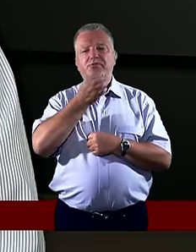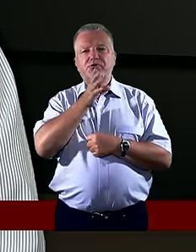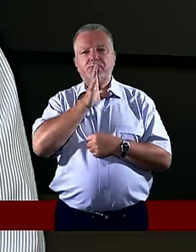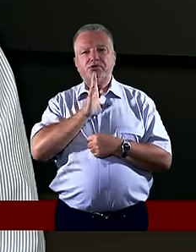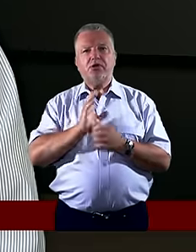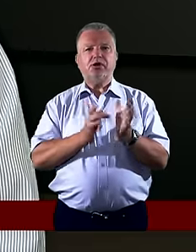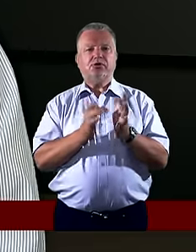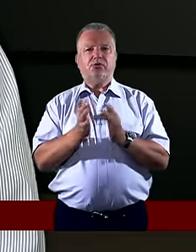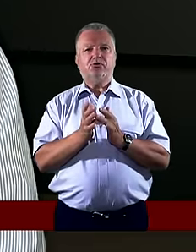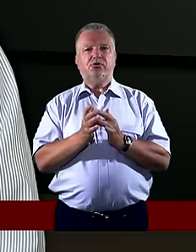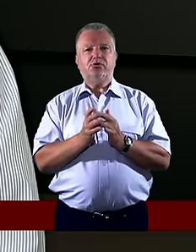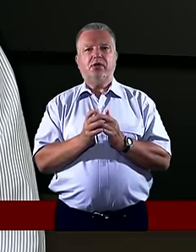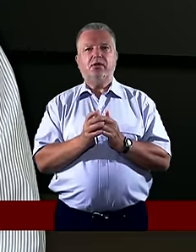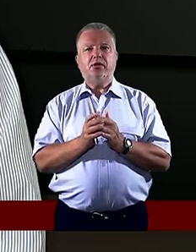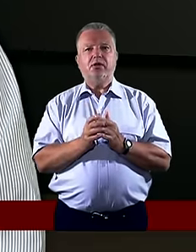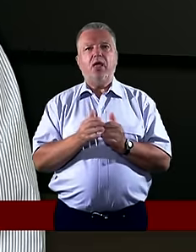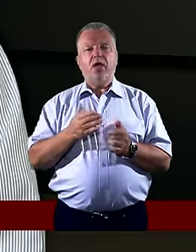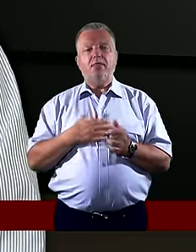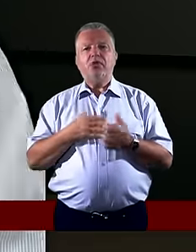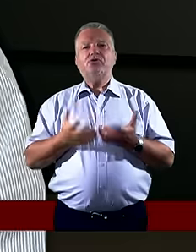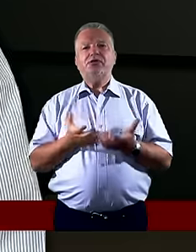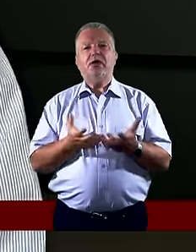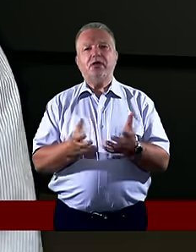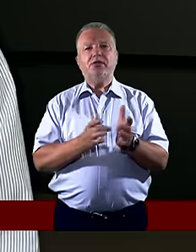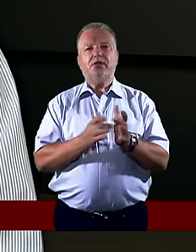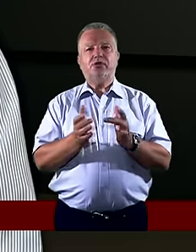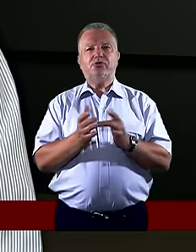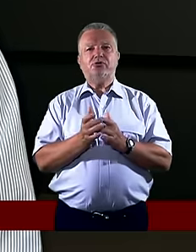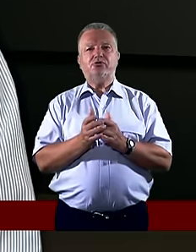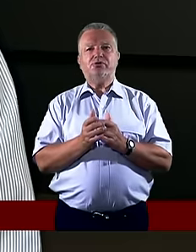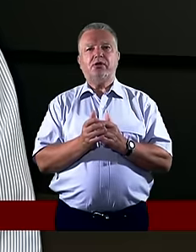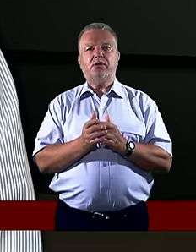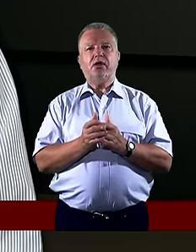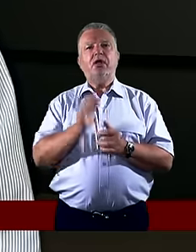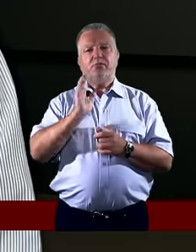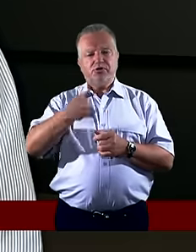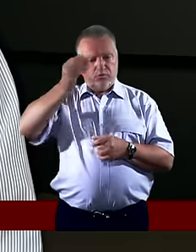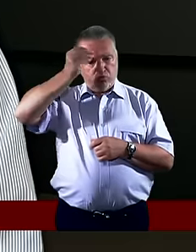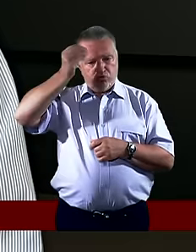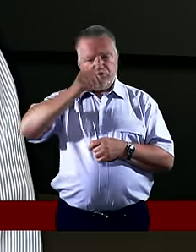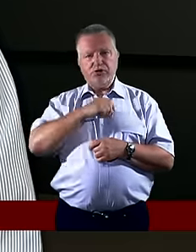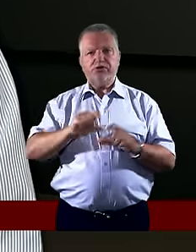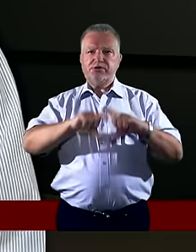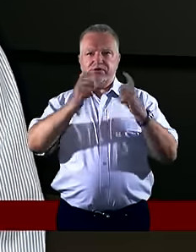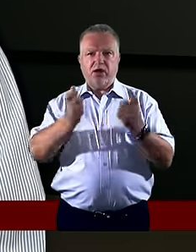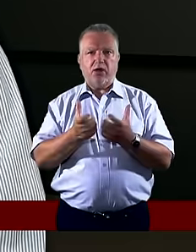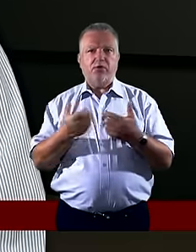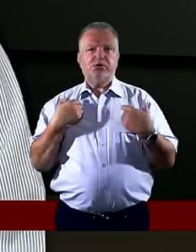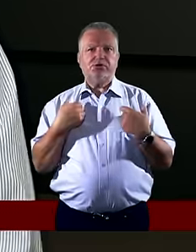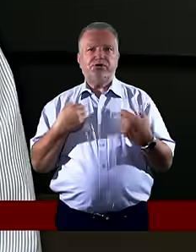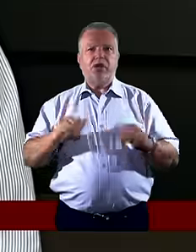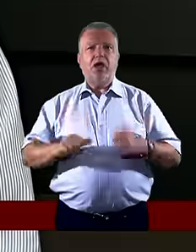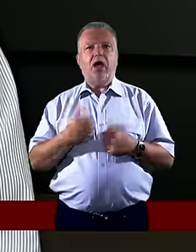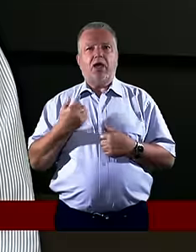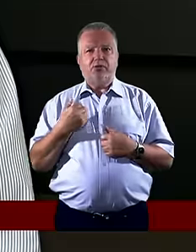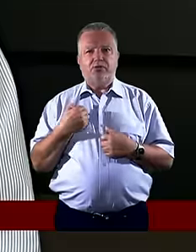Pana Jezusa. O to właśnie chodzi, słuchajcie, żebyśmy, mając inspirację Pana Jezusa, no chyba całe życie będziemy się uczyli, jak to zrobić, żeby